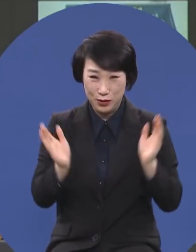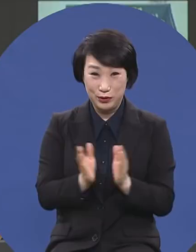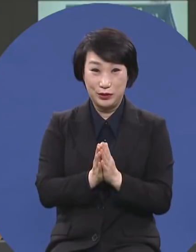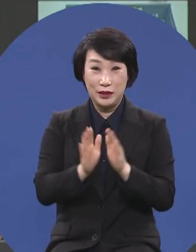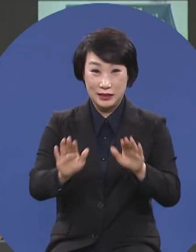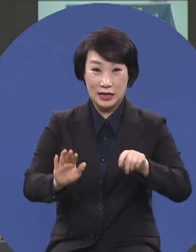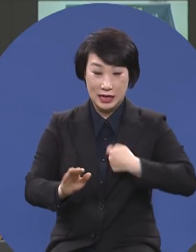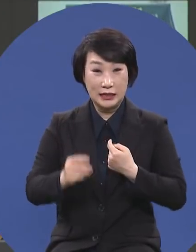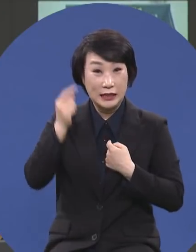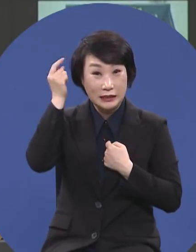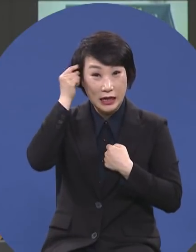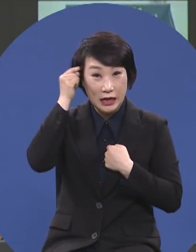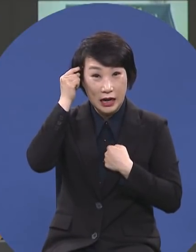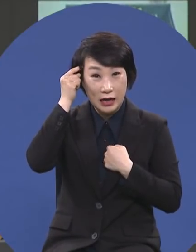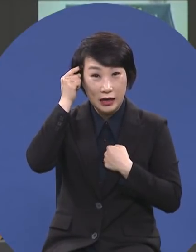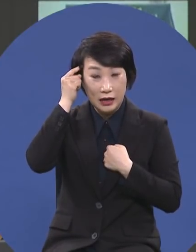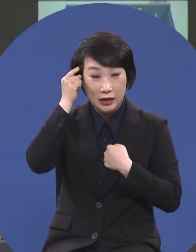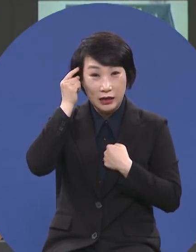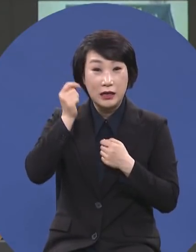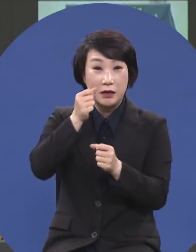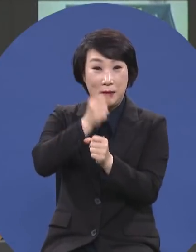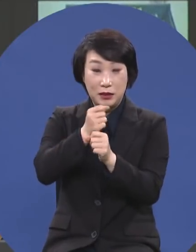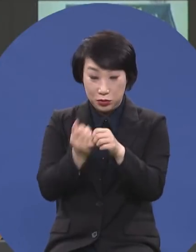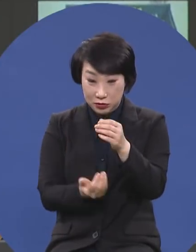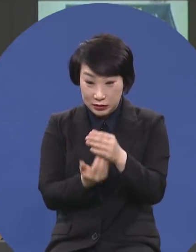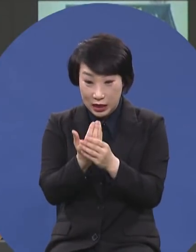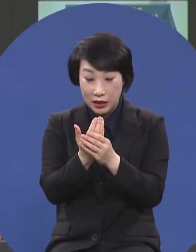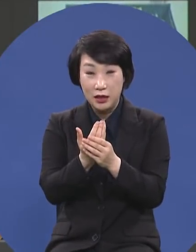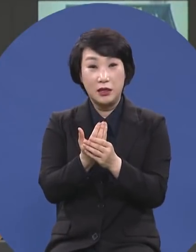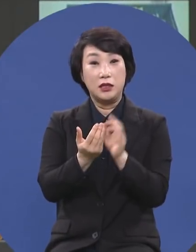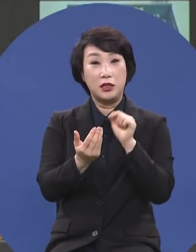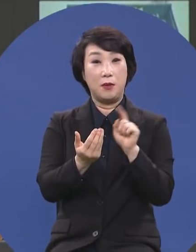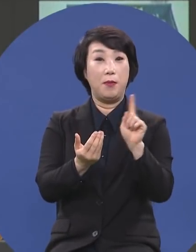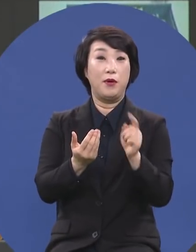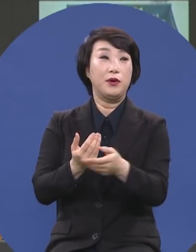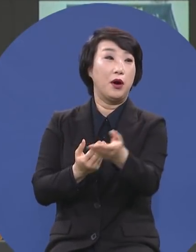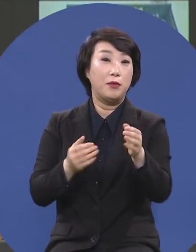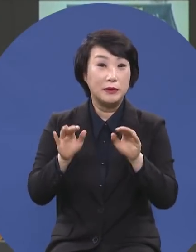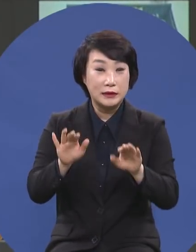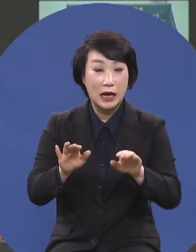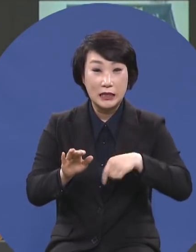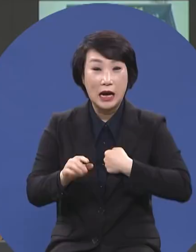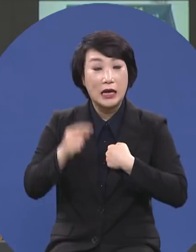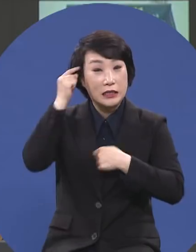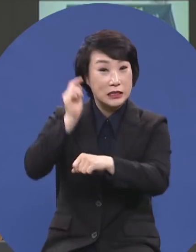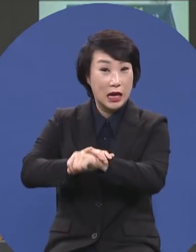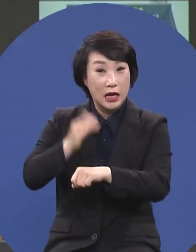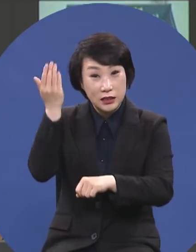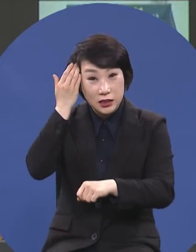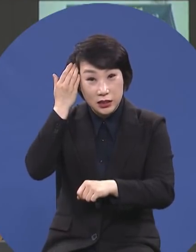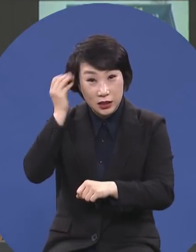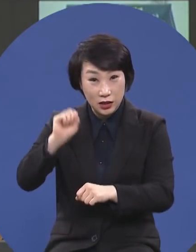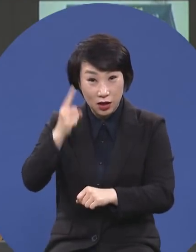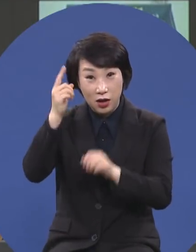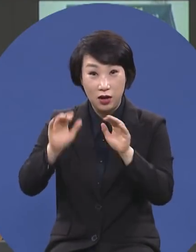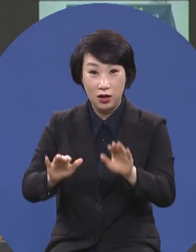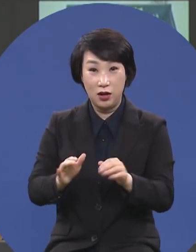자기 생각에서 생산되는, 다시 말해서 자기 지혜와 지식에